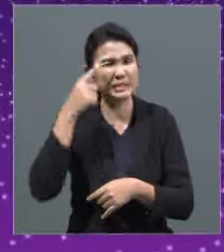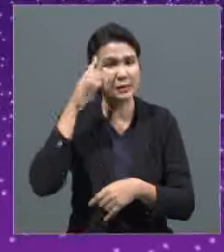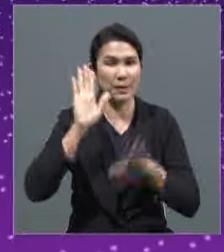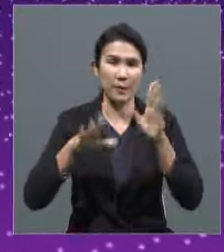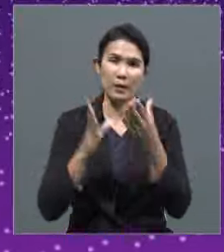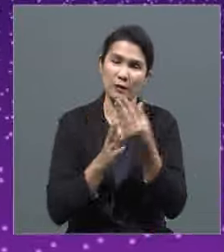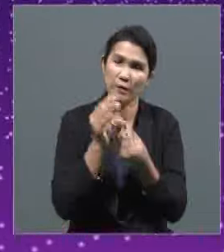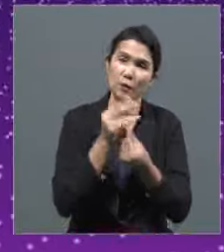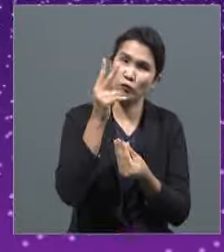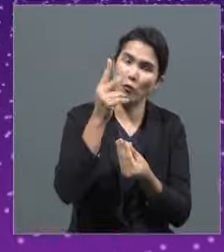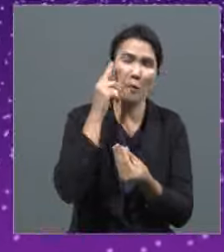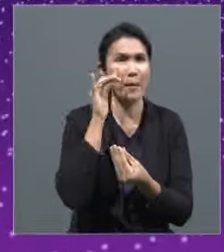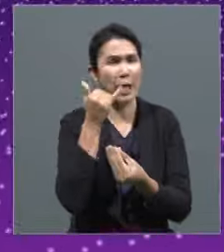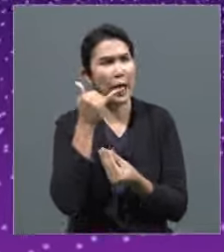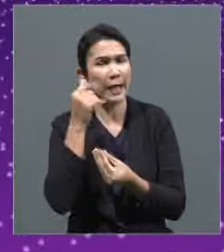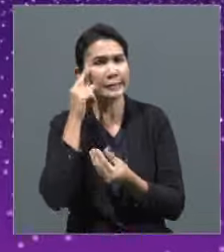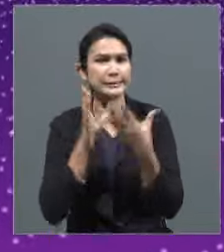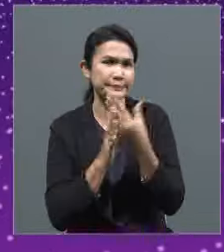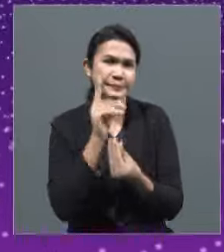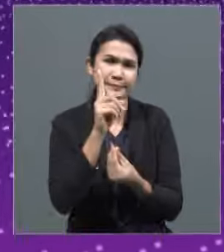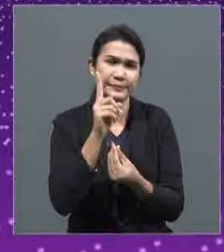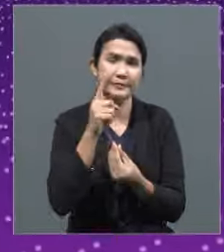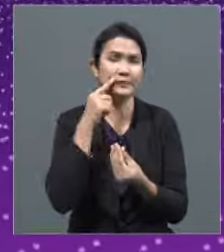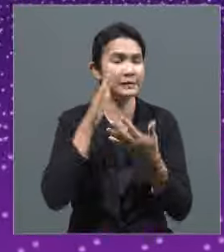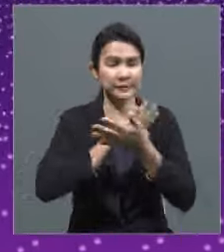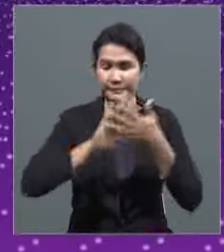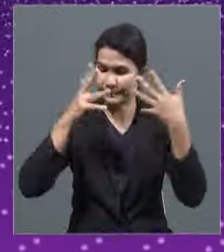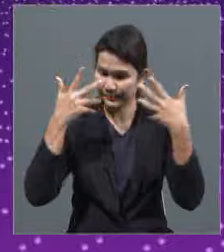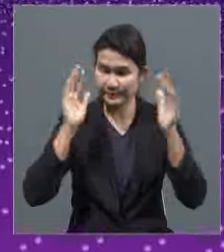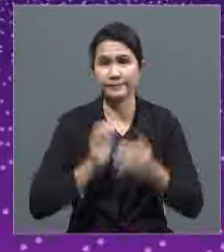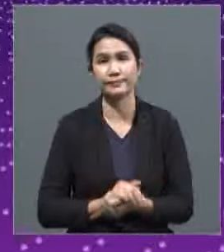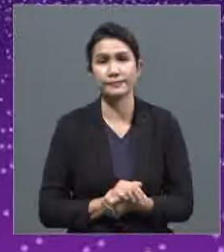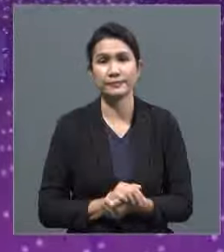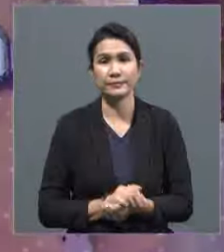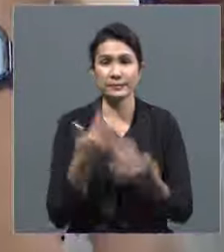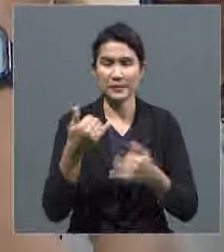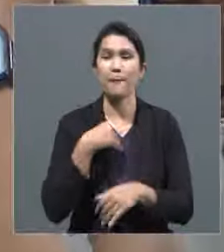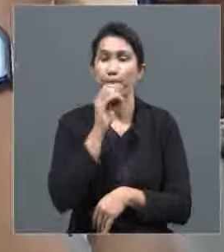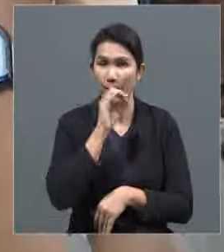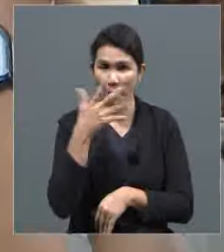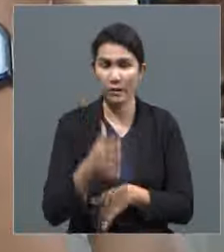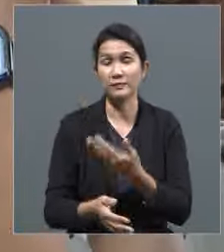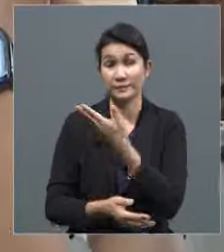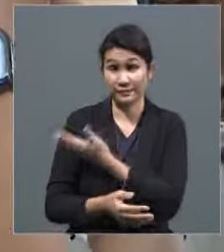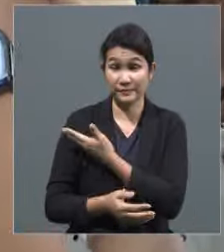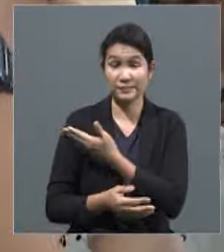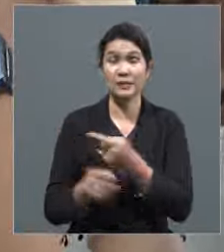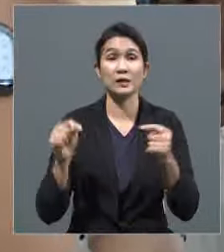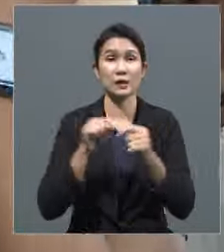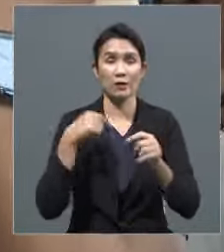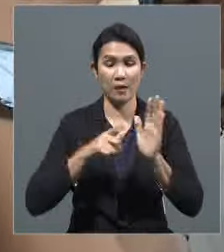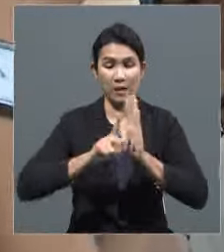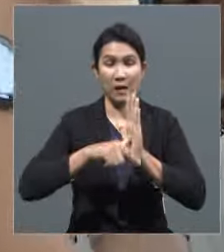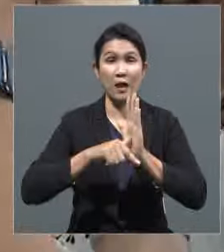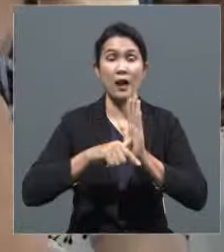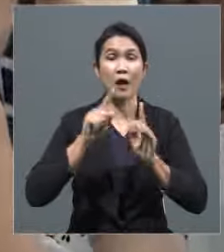2สัปดาห์หรืออย่างเร็วเนี่ยก็ไม่เกิน1สัปดาห์ก็จะแล้วเสร็จนะคะก็มีการเปิดเผยค่ะจากนายแพทย์พรหมมินทร์เลิศสุริเดชนะคะเลขา